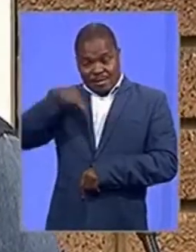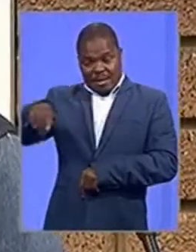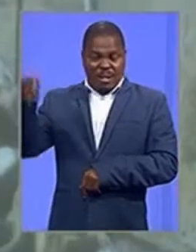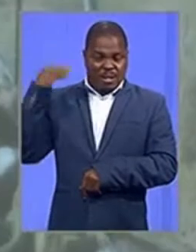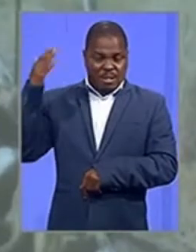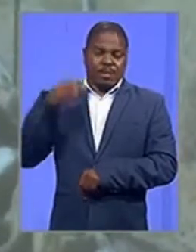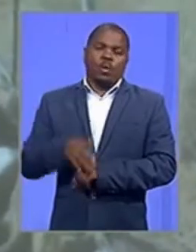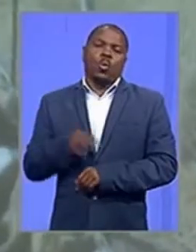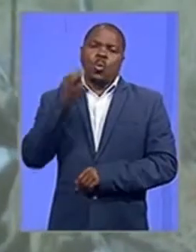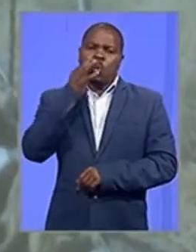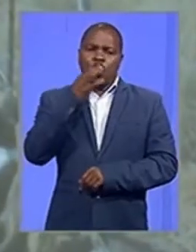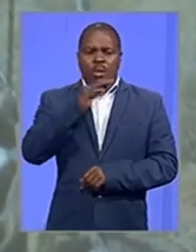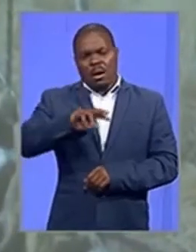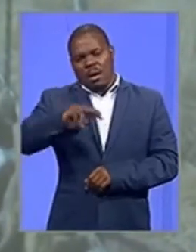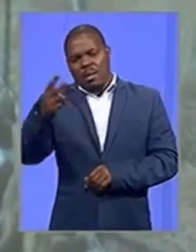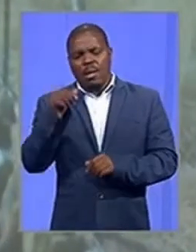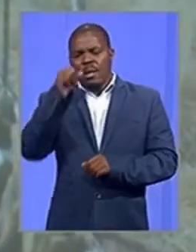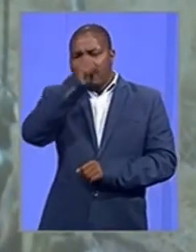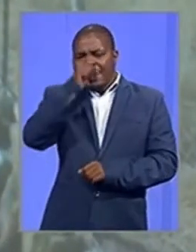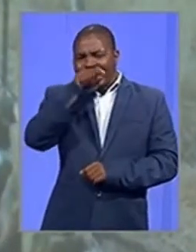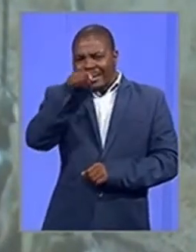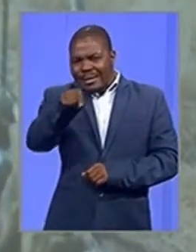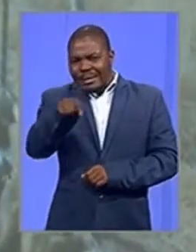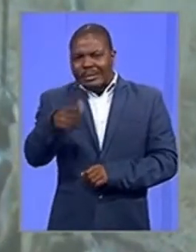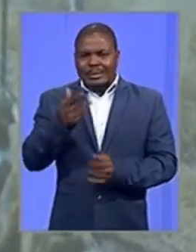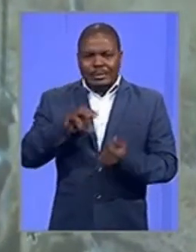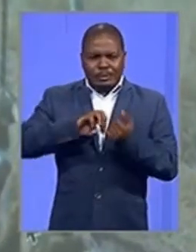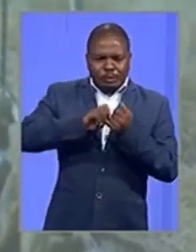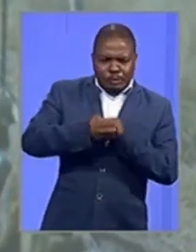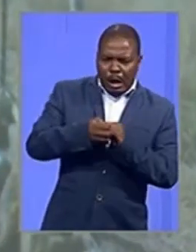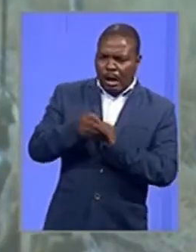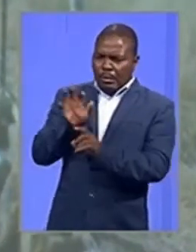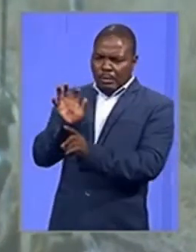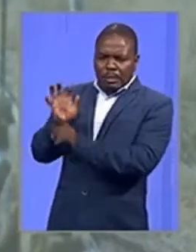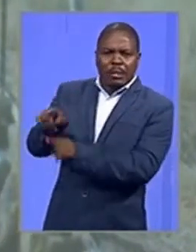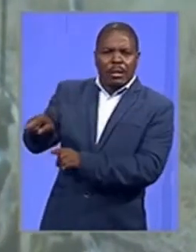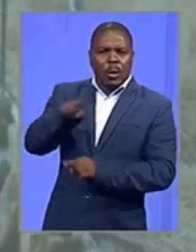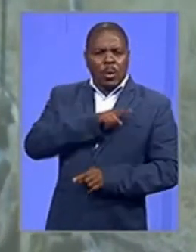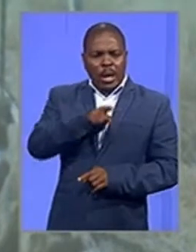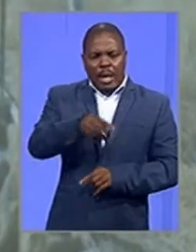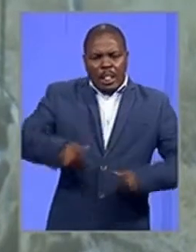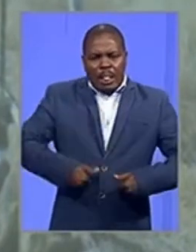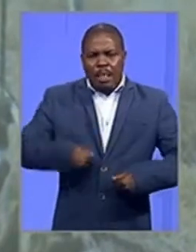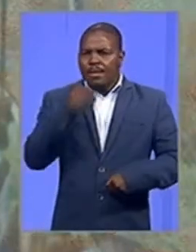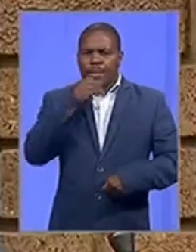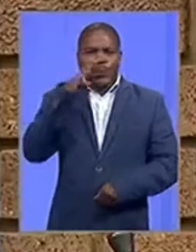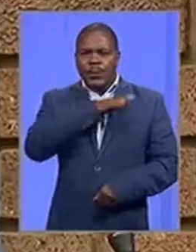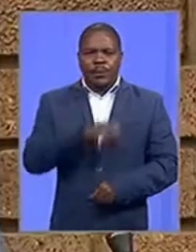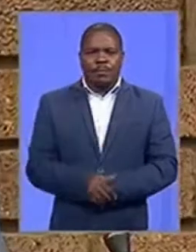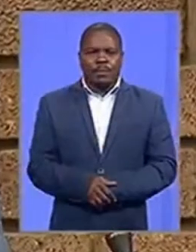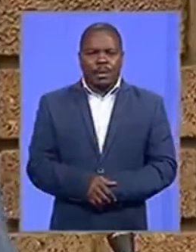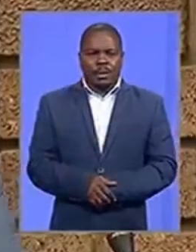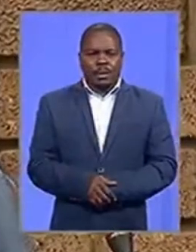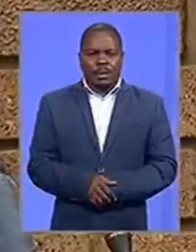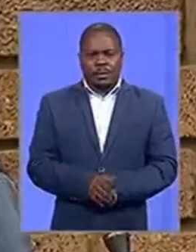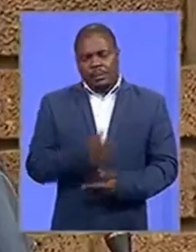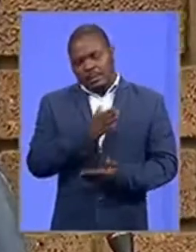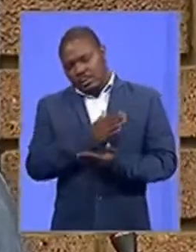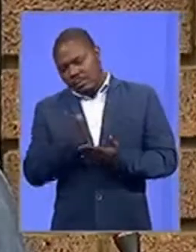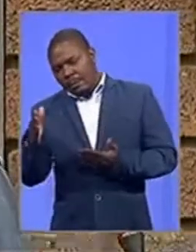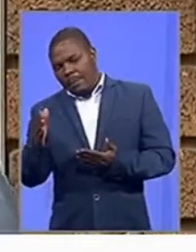a re dingwe tsa dikolobe di ne di a leka go motlhasela ka ntlha ya tlala. Ga ke ntsha tse dingwe tse